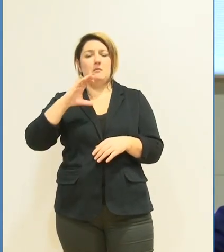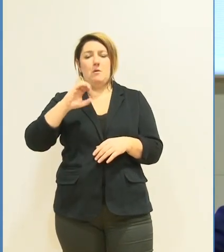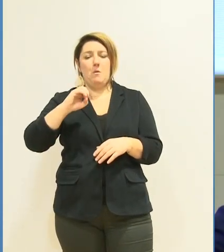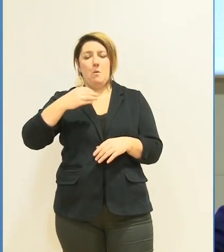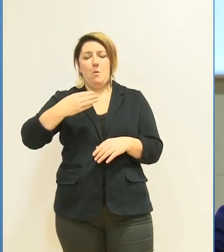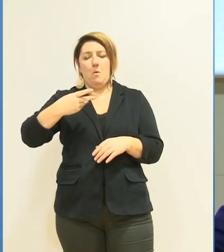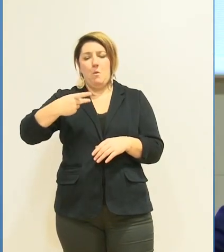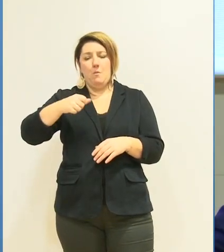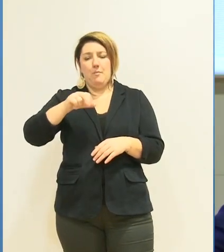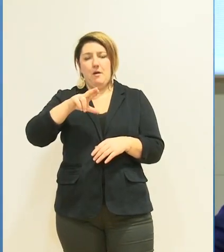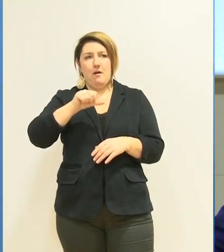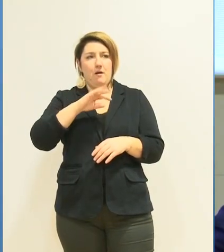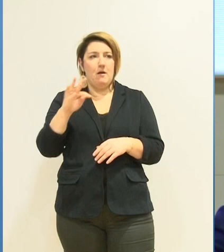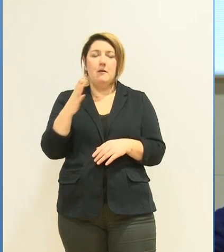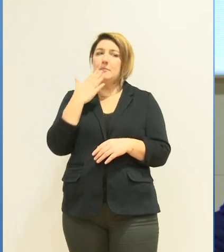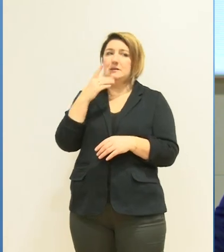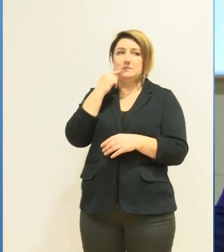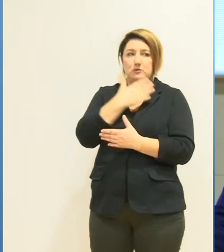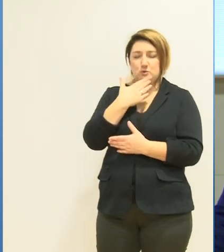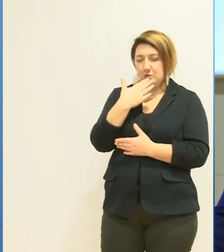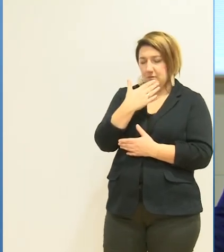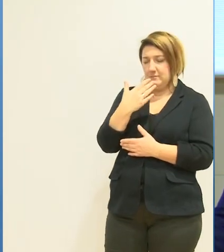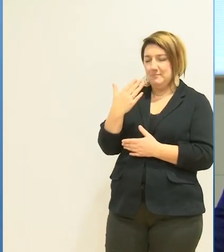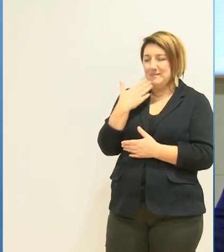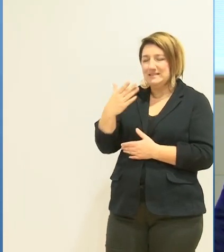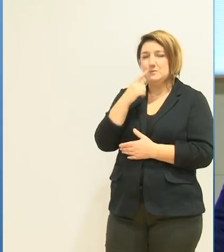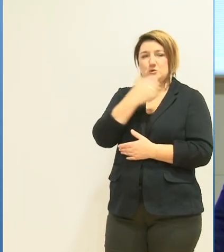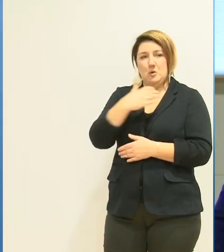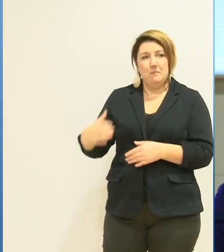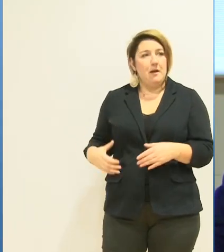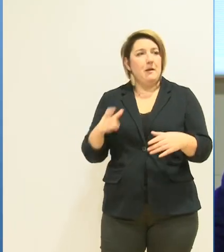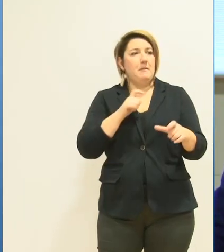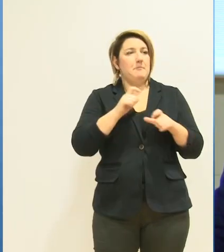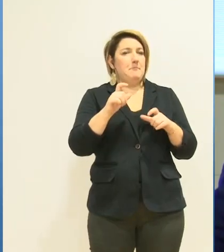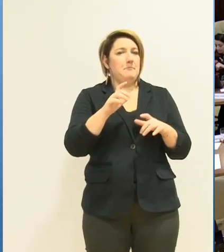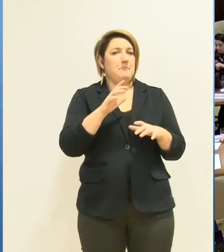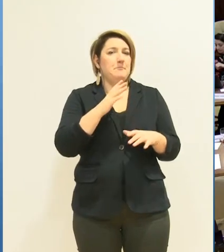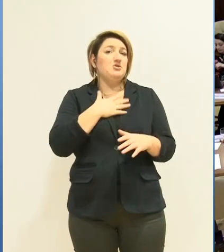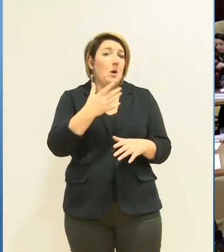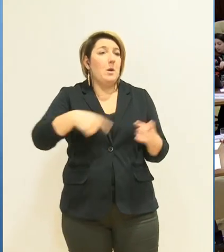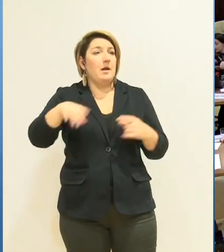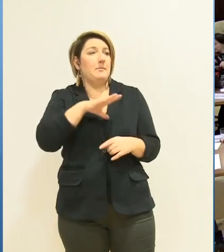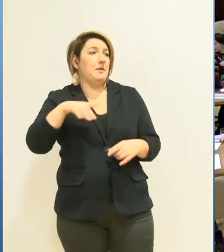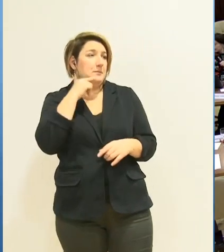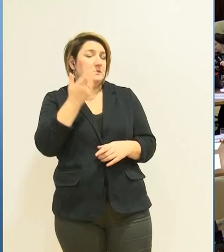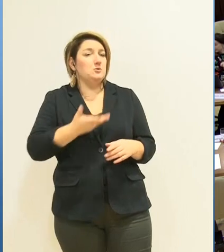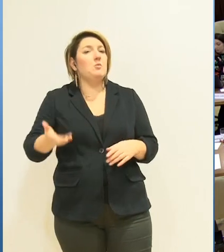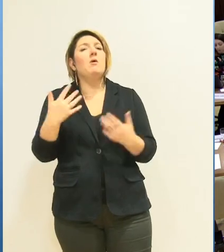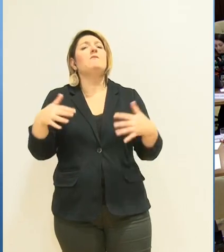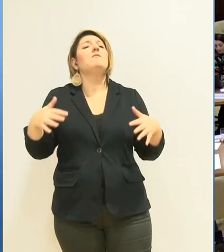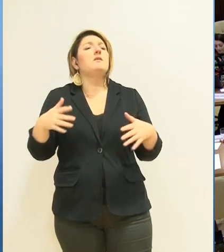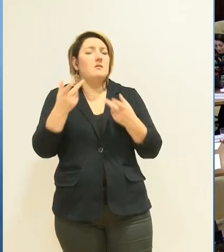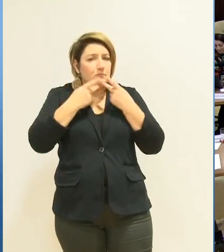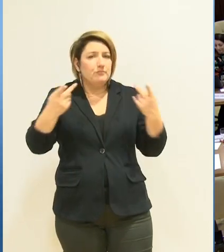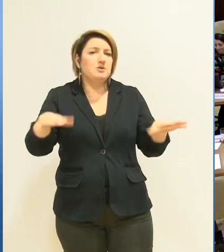merci monsieur le maire ou que mesdames messieurs chers collègues avant toute chose ça a déjà été fait mais je tiens à le faire à nouveau